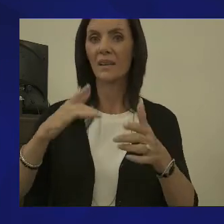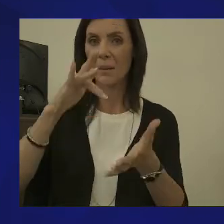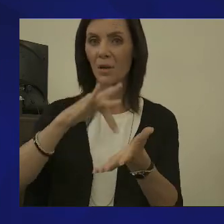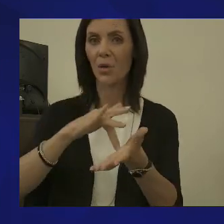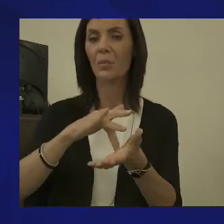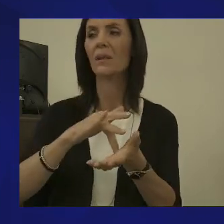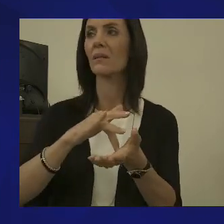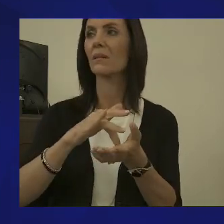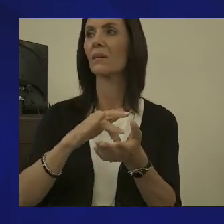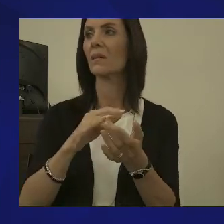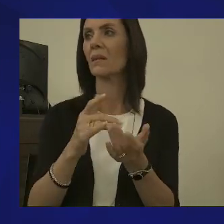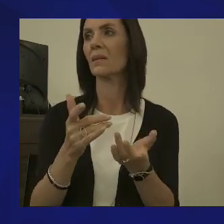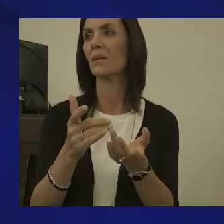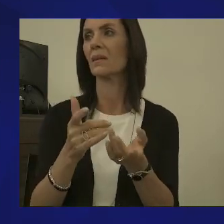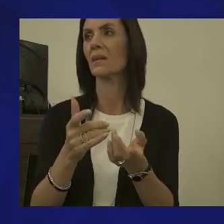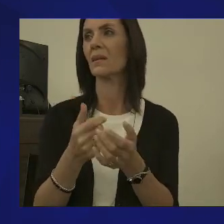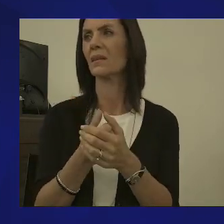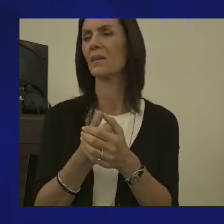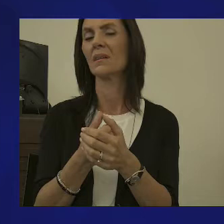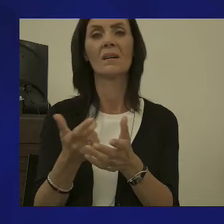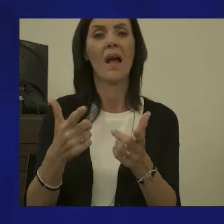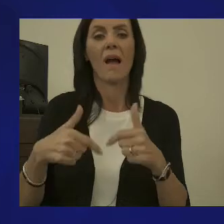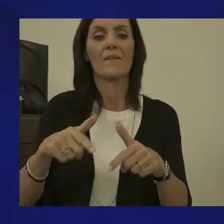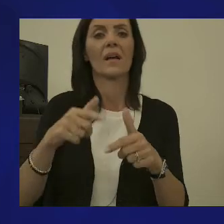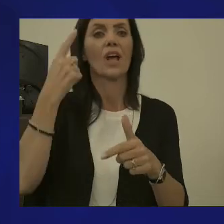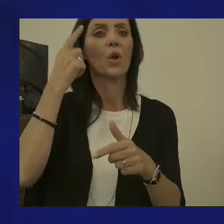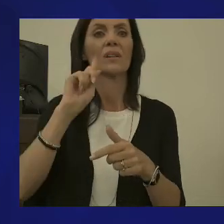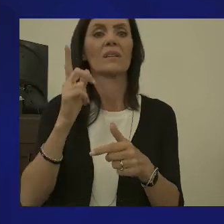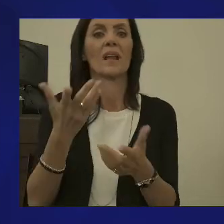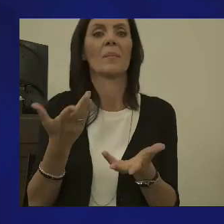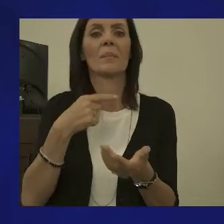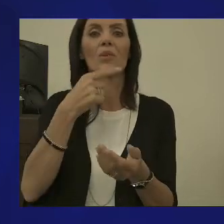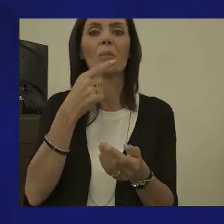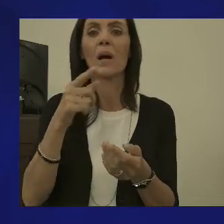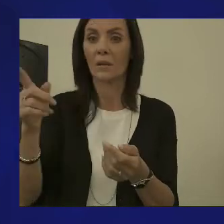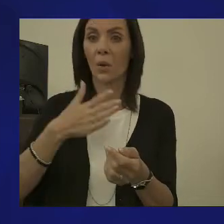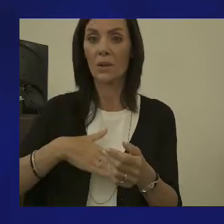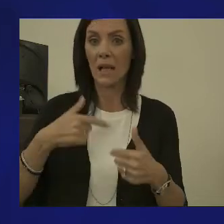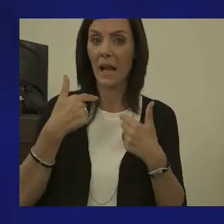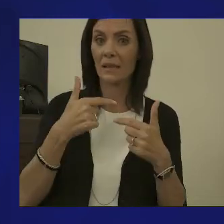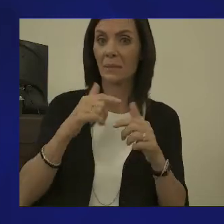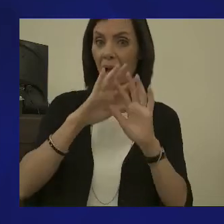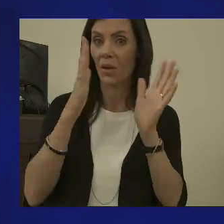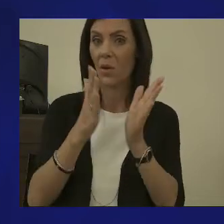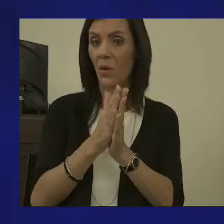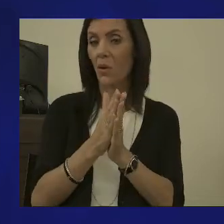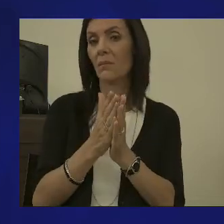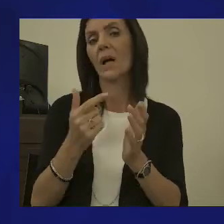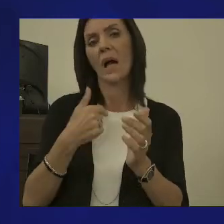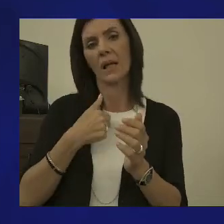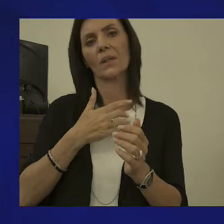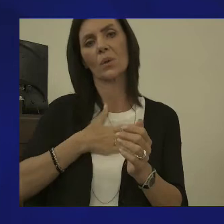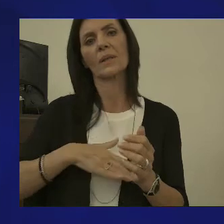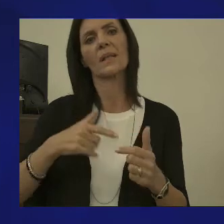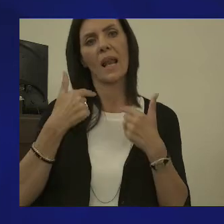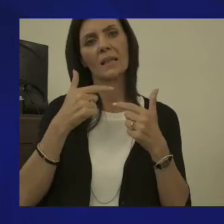את ההסתייגות, הוא רוצה להגיד כמה מילים. הוועדה עוד לא יודעת על מה מדובר. לא, השאלה אם אתה רוצה להסביר את הכל, בבקשה. אני מוכן להסביר בשתי